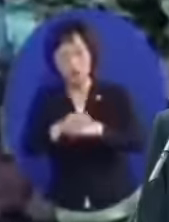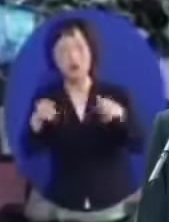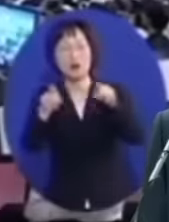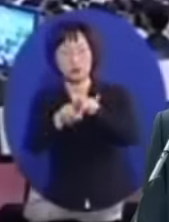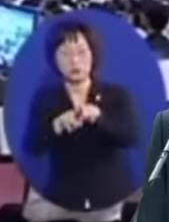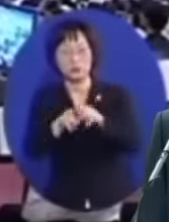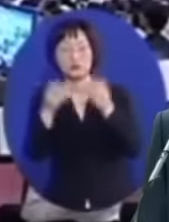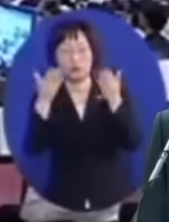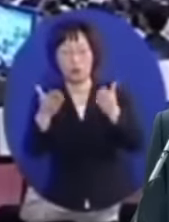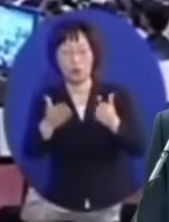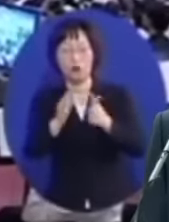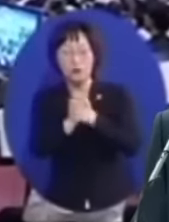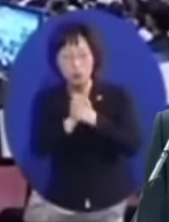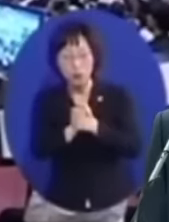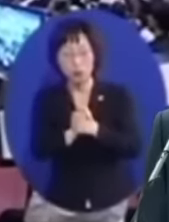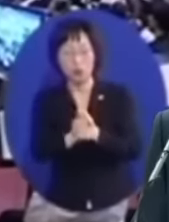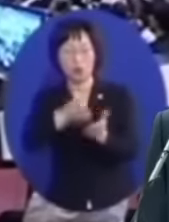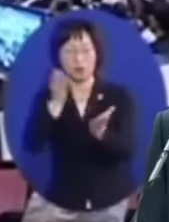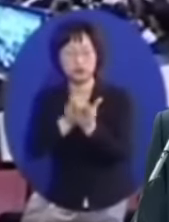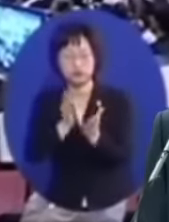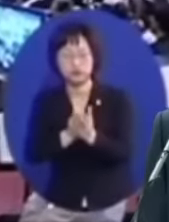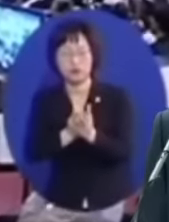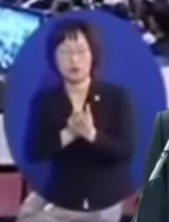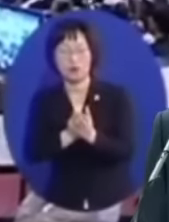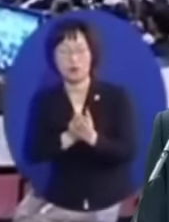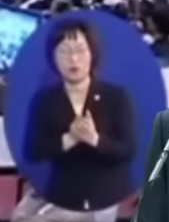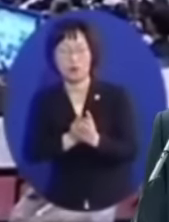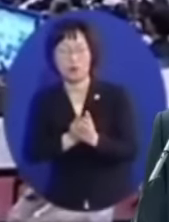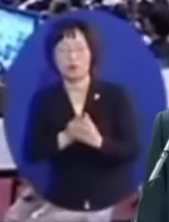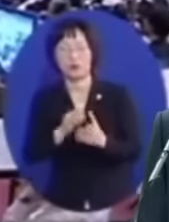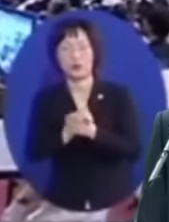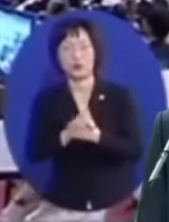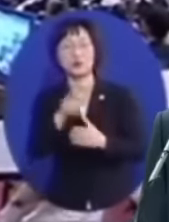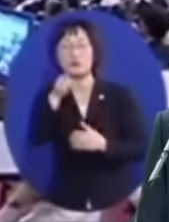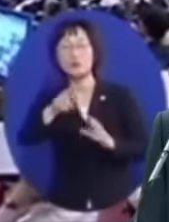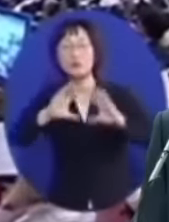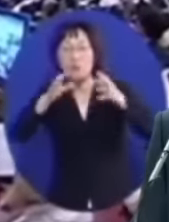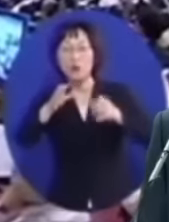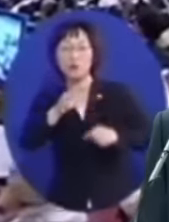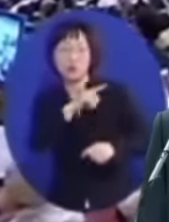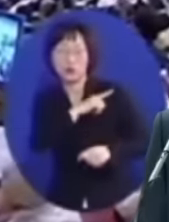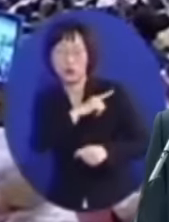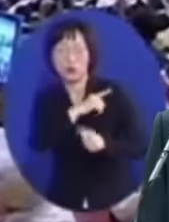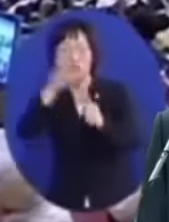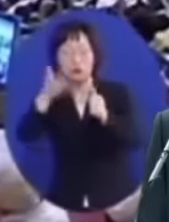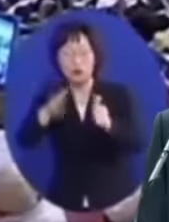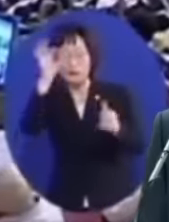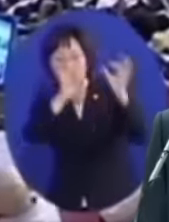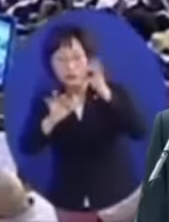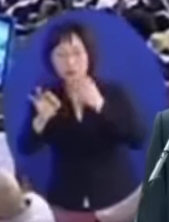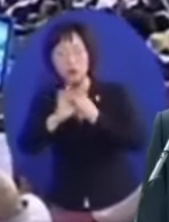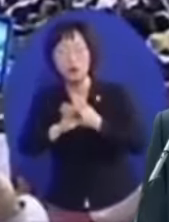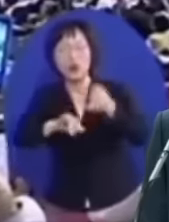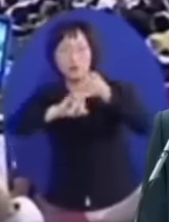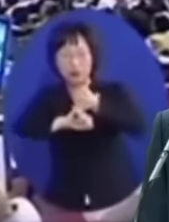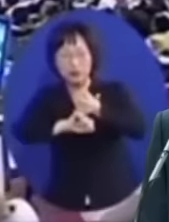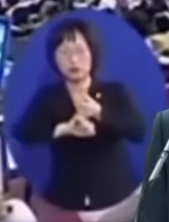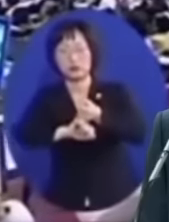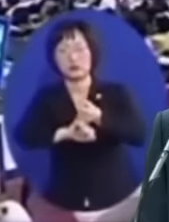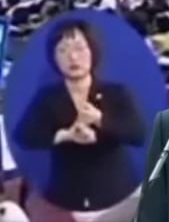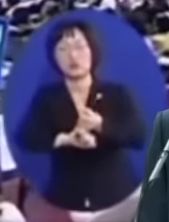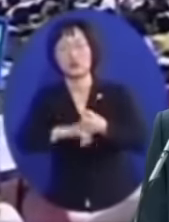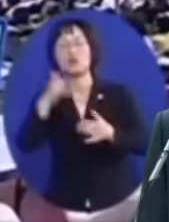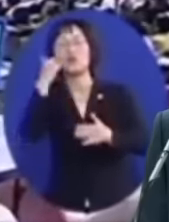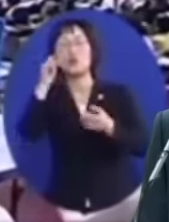드리고 기도 봉사 그 나라와 그 일을 먼저 구하는 생활을 하면 어린이는 반드시 부모님이 하는 대로 따라하는